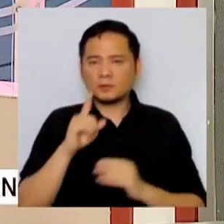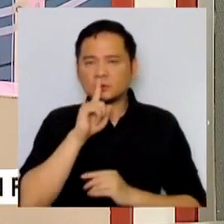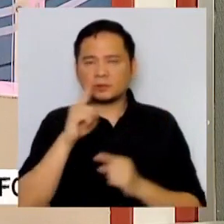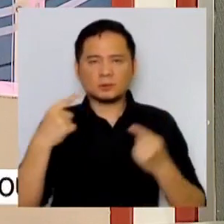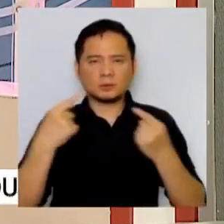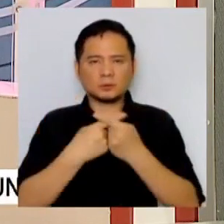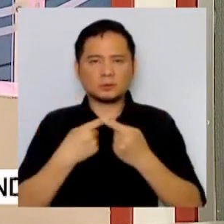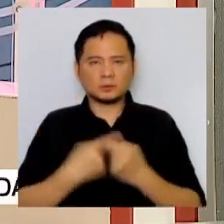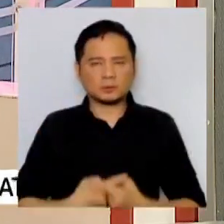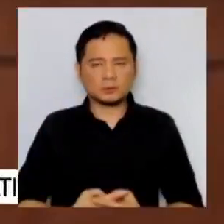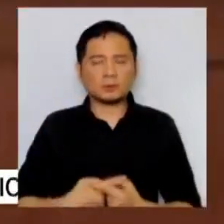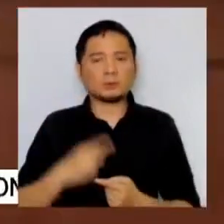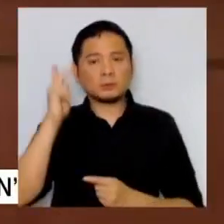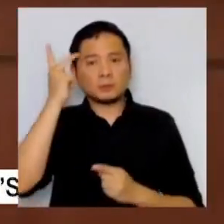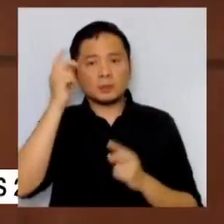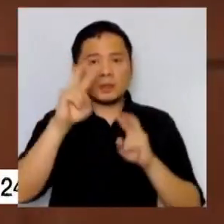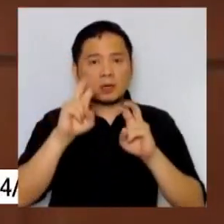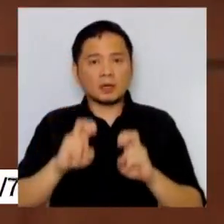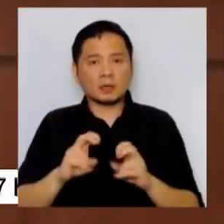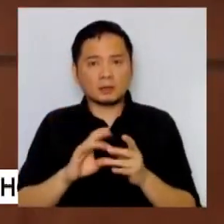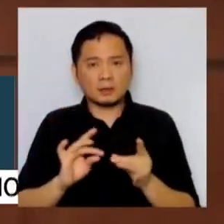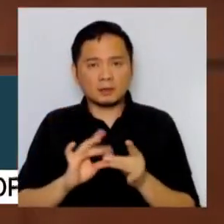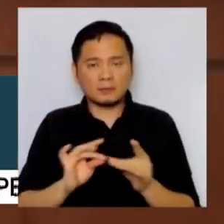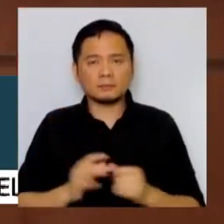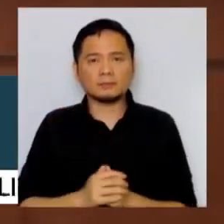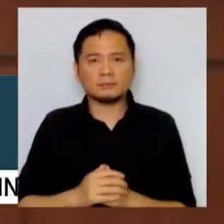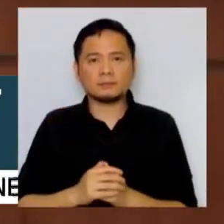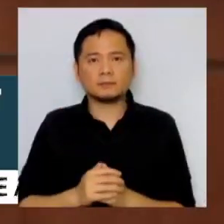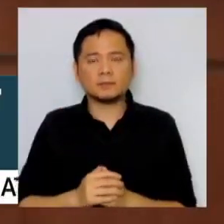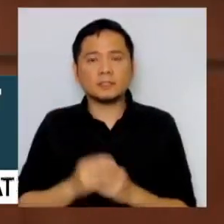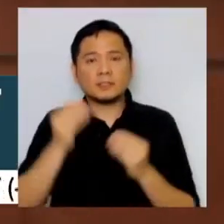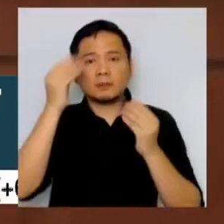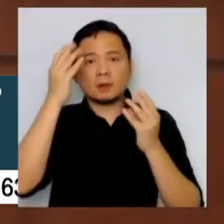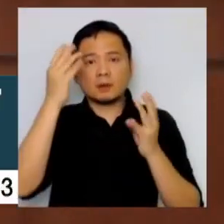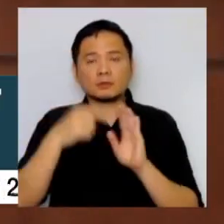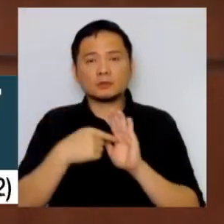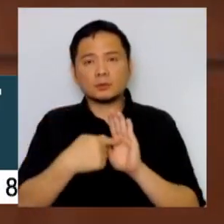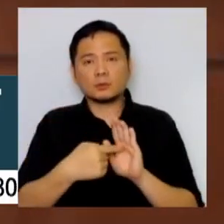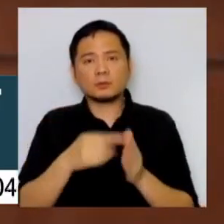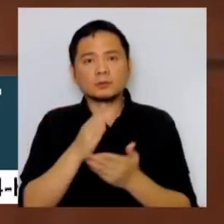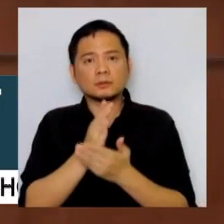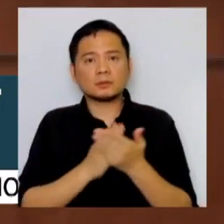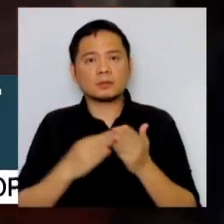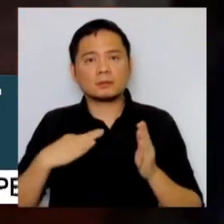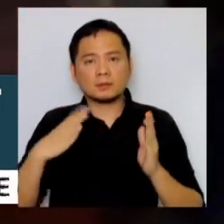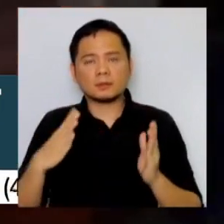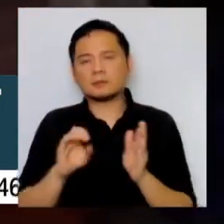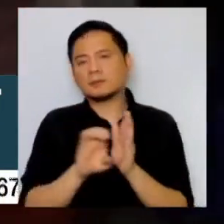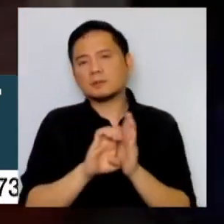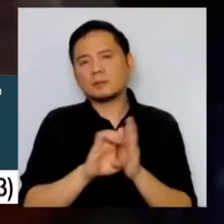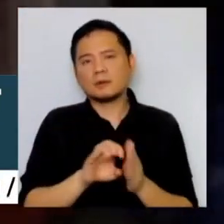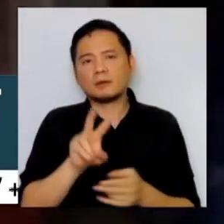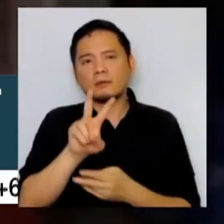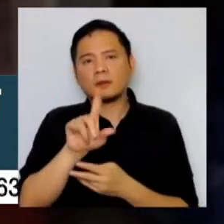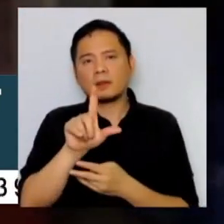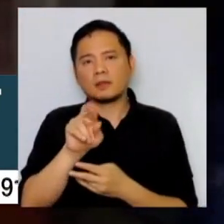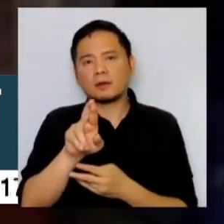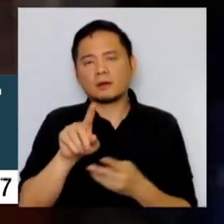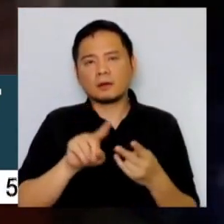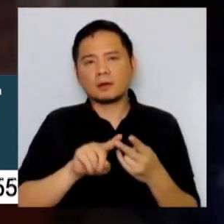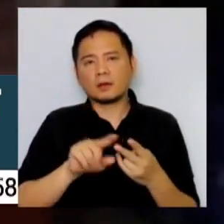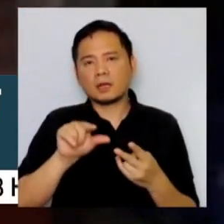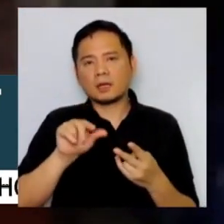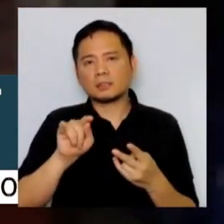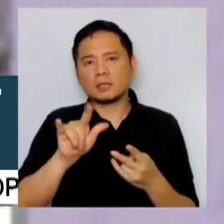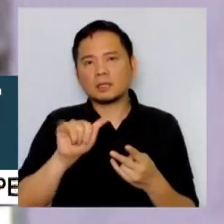analysts. Data from the Nielsen and Intel had shown senatorial candidates Mark Villar and Senators Sherwin Gatchalian and Joel